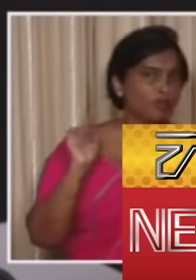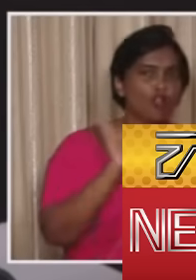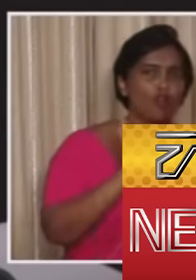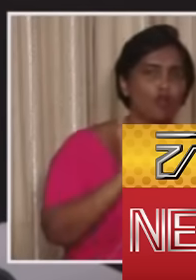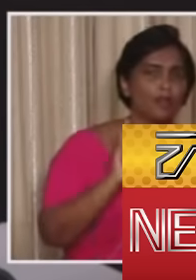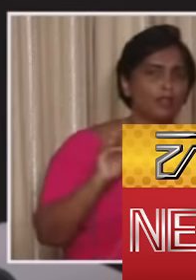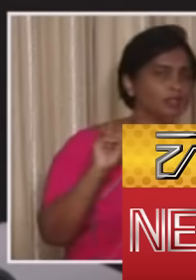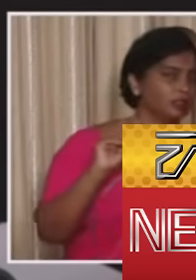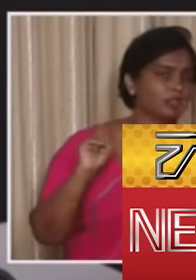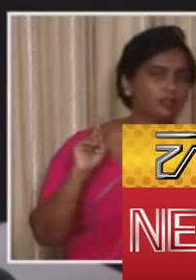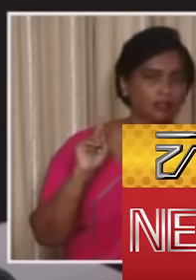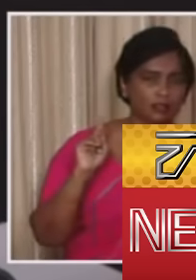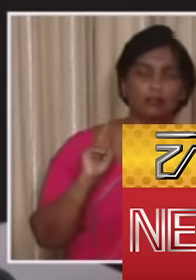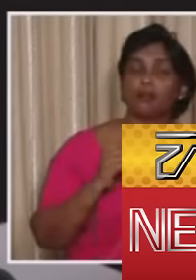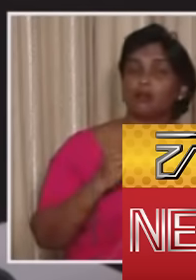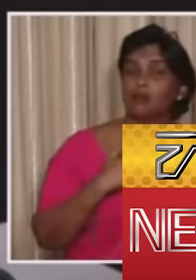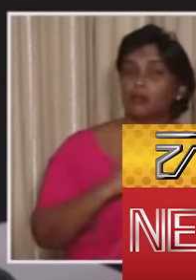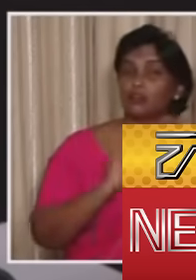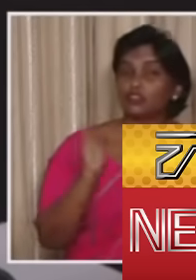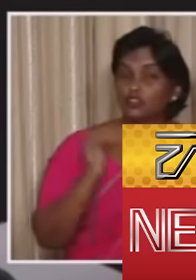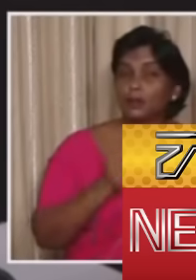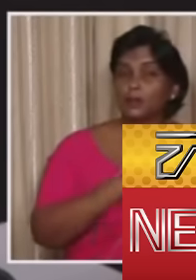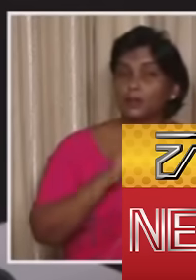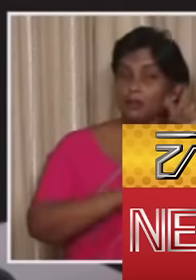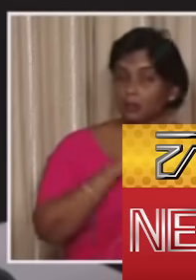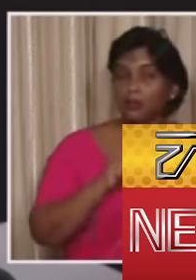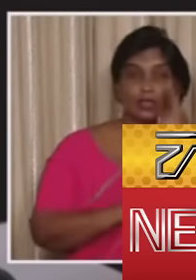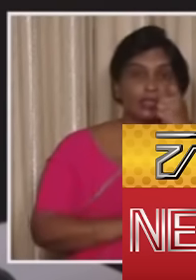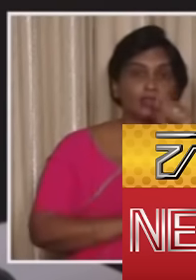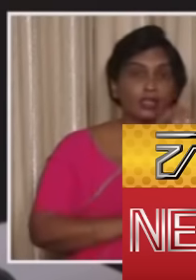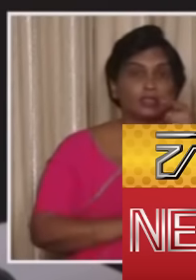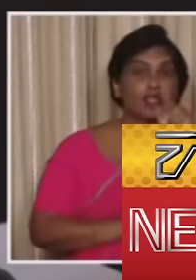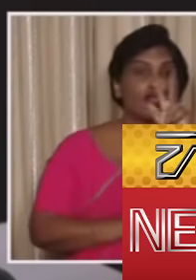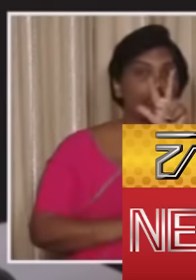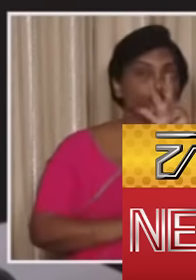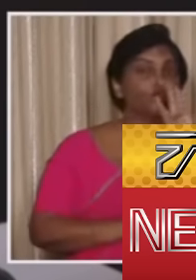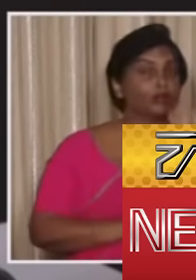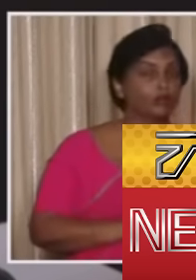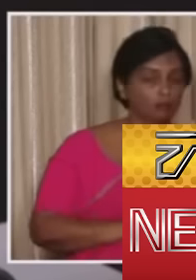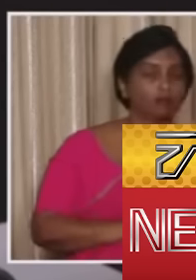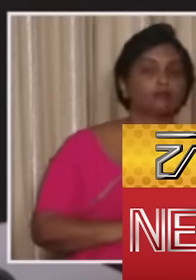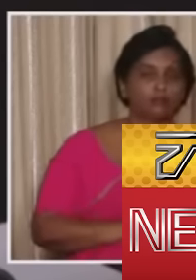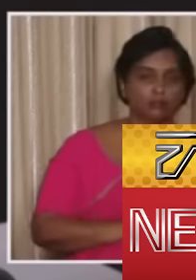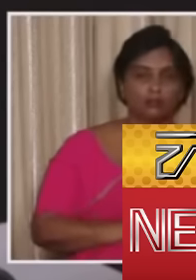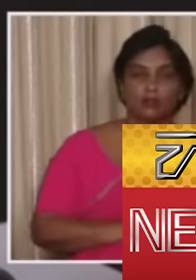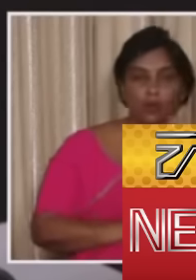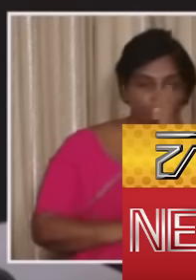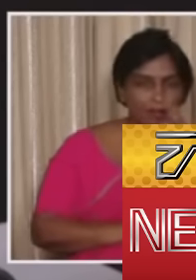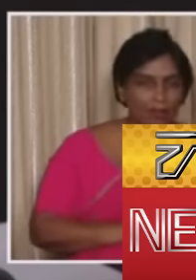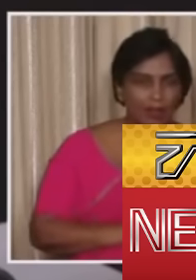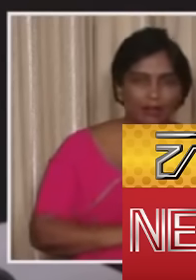30 වෙනිදා වෙනකොට අපේ රටේ සුළු හා මධ්‍ය පරිමාණයේ ව්‍යවසායක 1183ක් මේ කළු සල්ලි නෙවෙයි